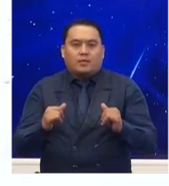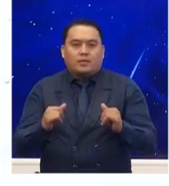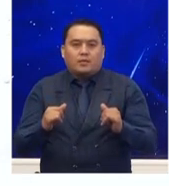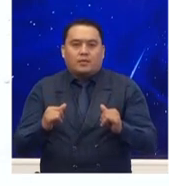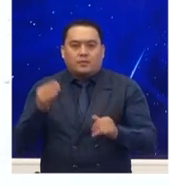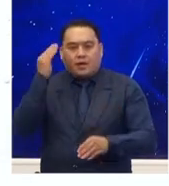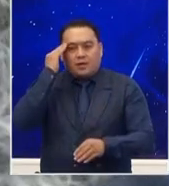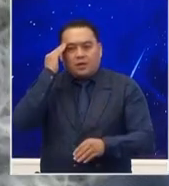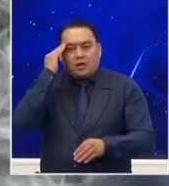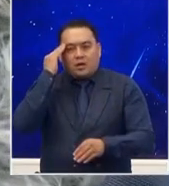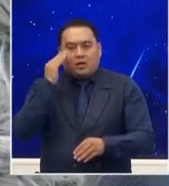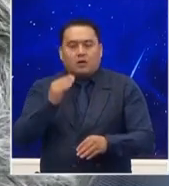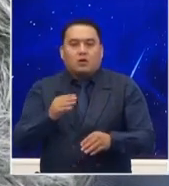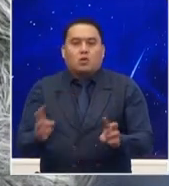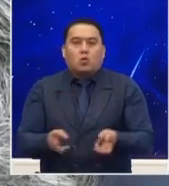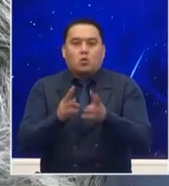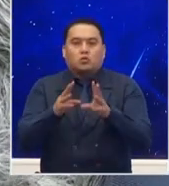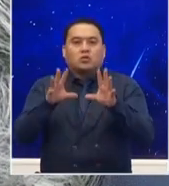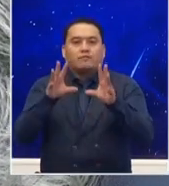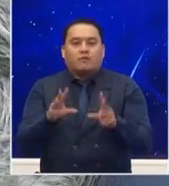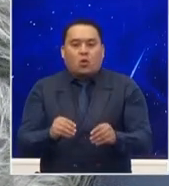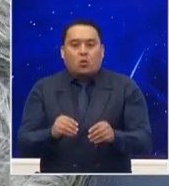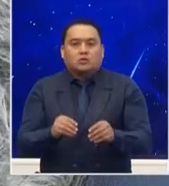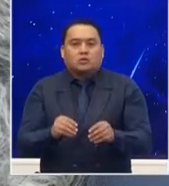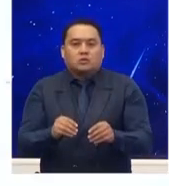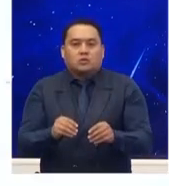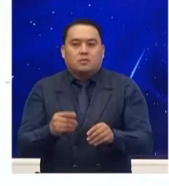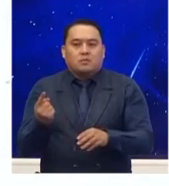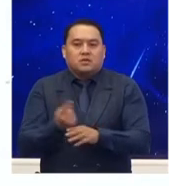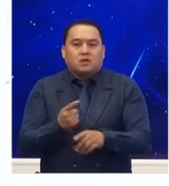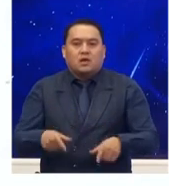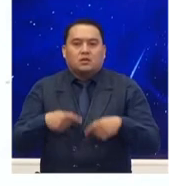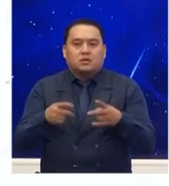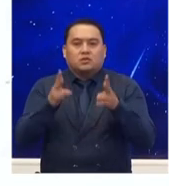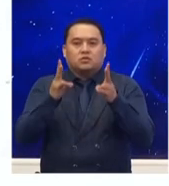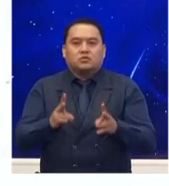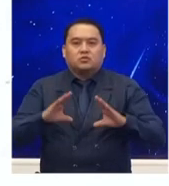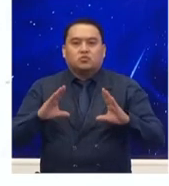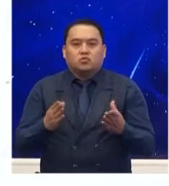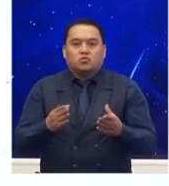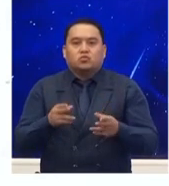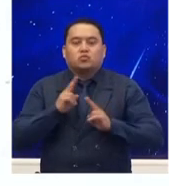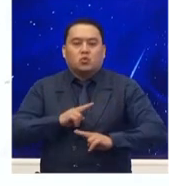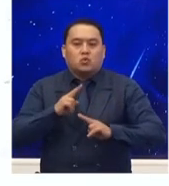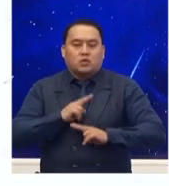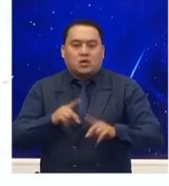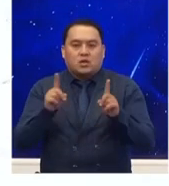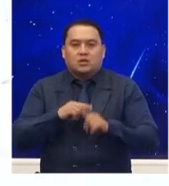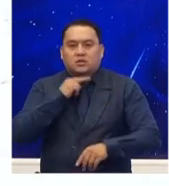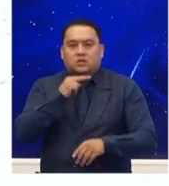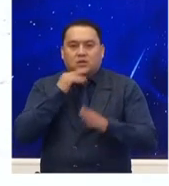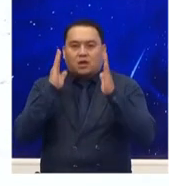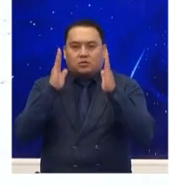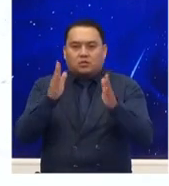тактикалық сипаттамаларды, өрттерді сөндіру тактикасын зерделеуге және бірінші кезектегі авариялық құтқару жұмыстарын жүргізуге ерекше назар